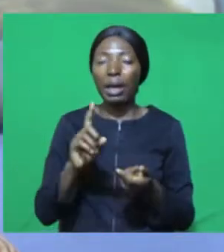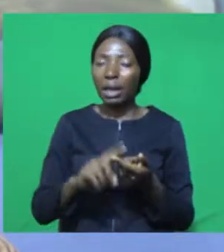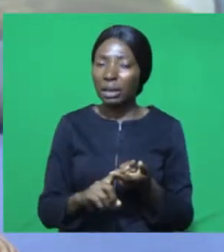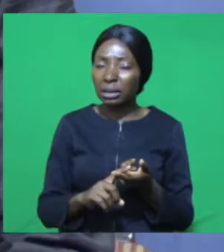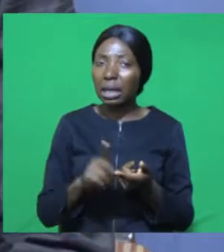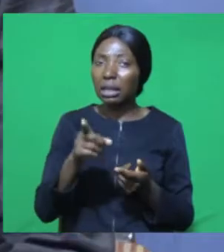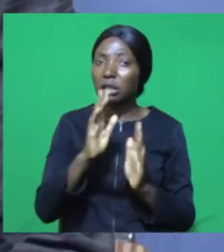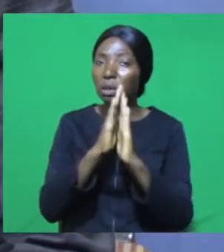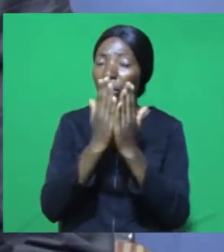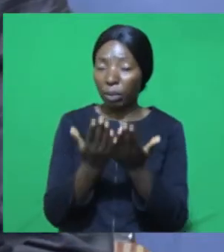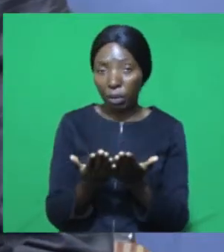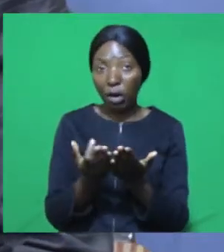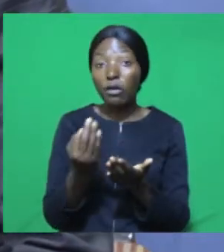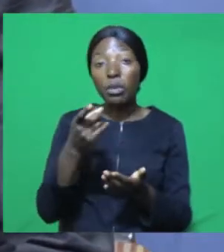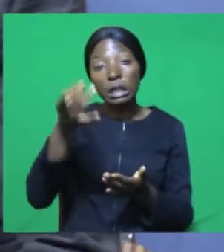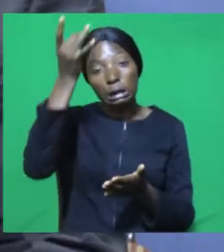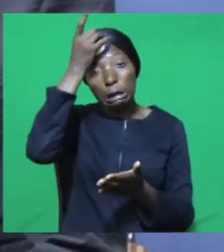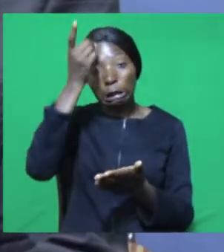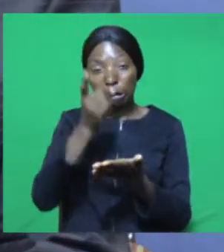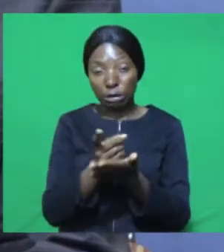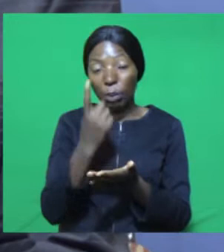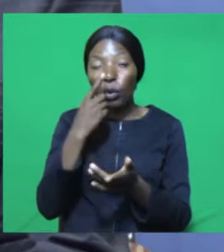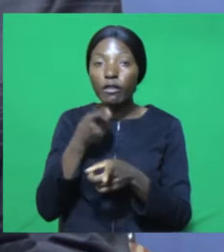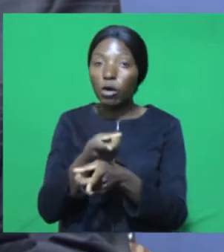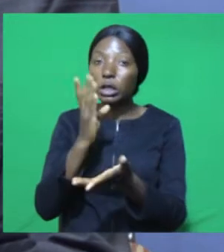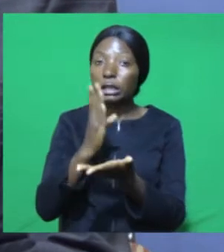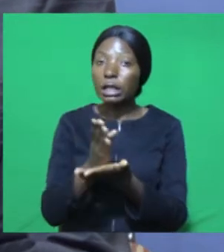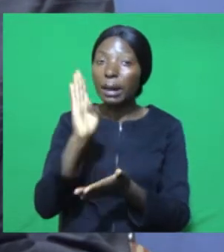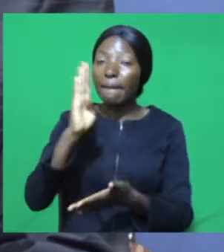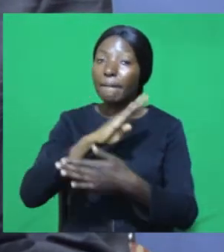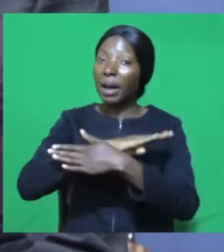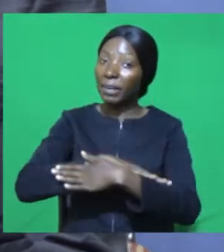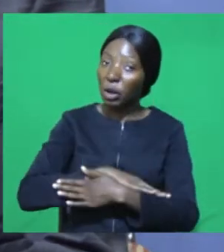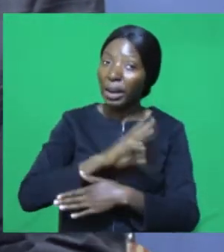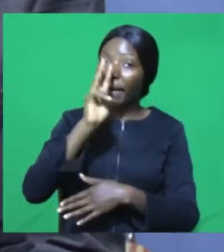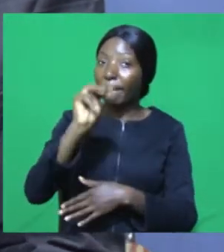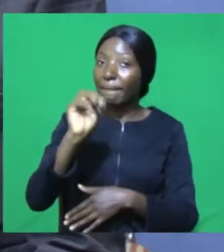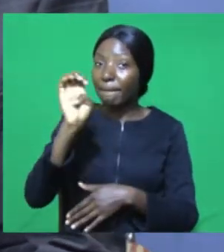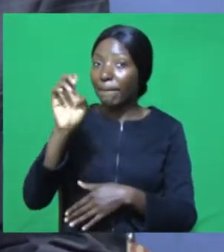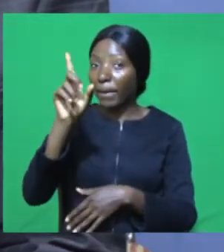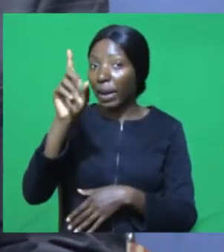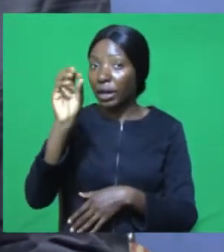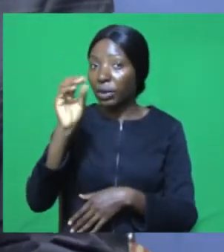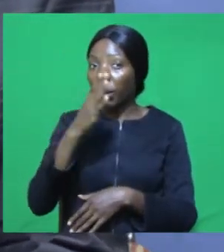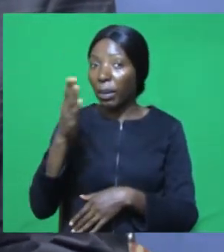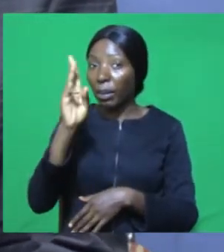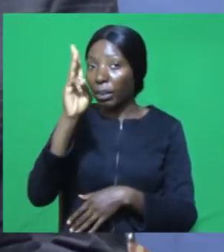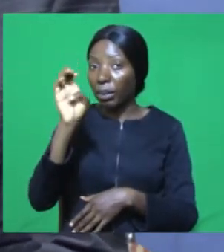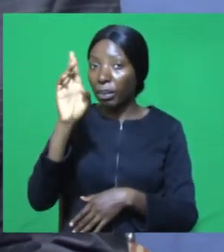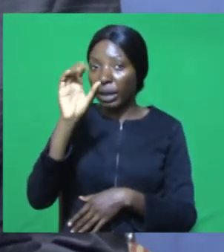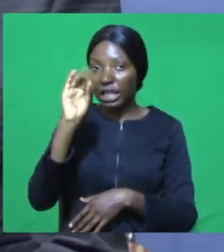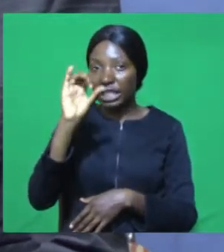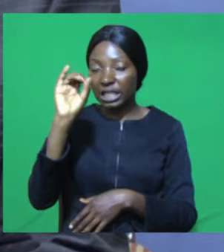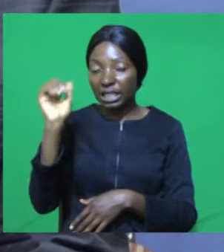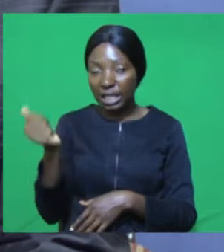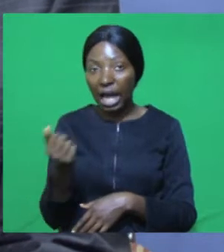ndechekuti paumambo pawaitsinana kutangira paBhabhironi toya paMedo Persia, Greece,